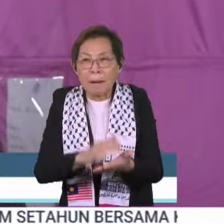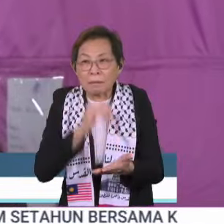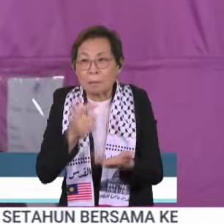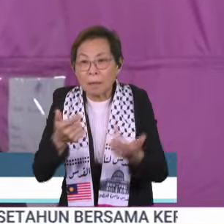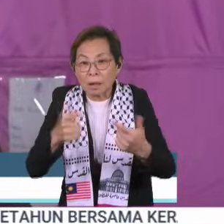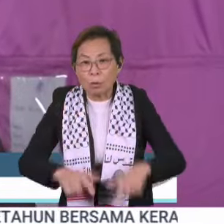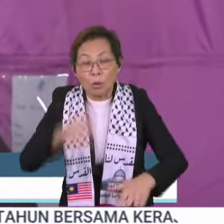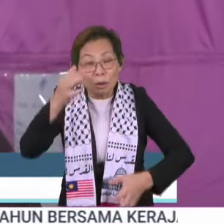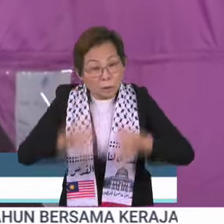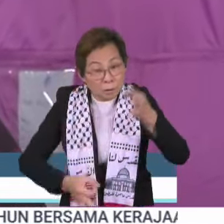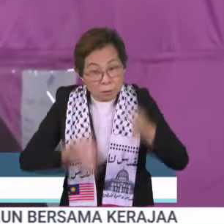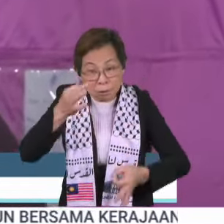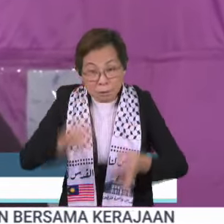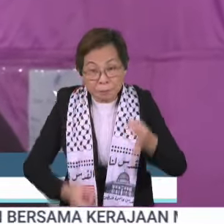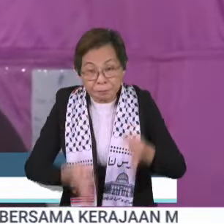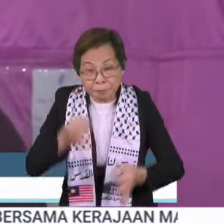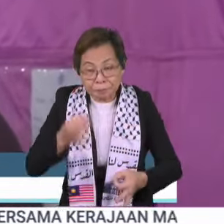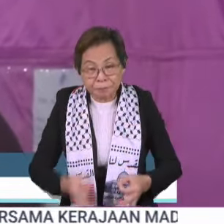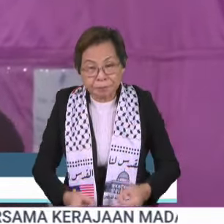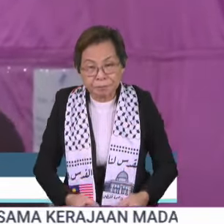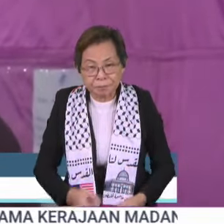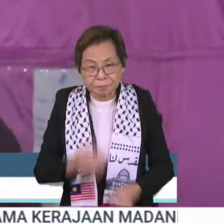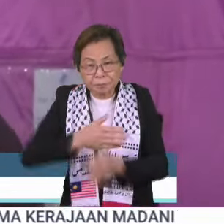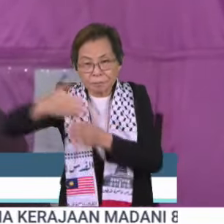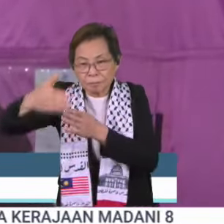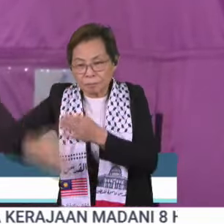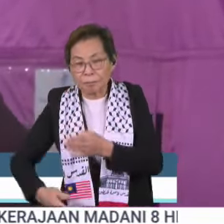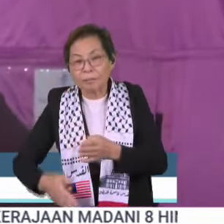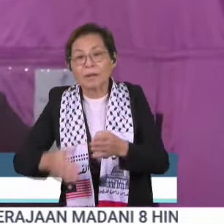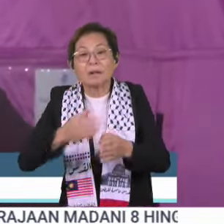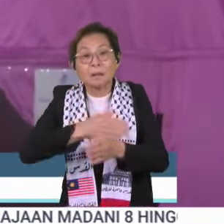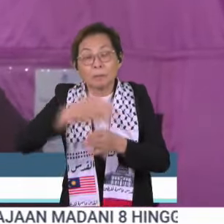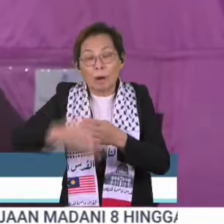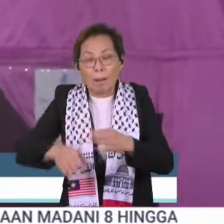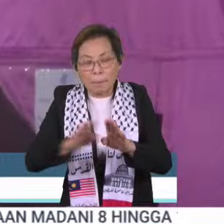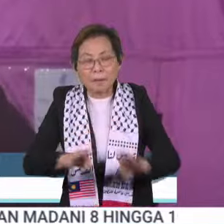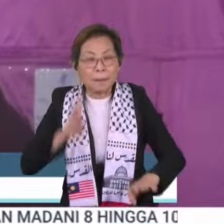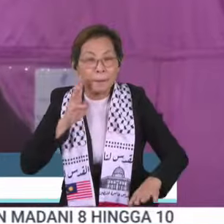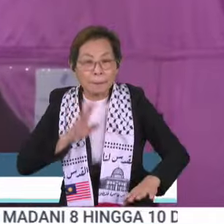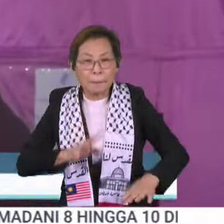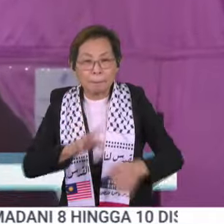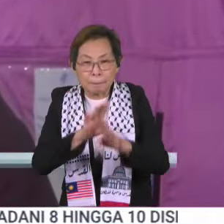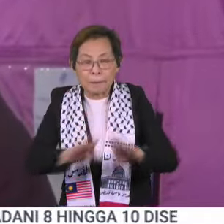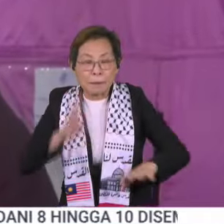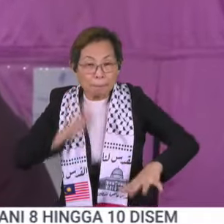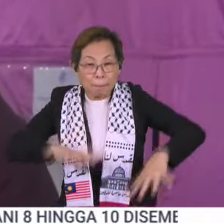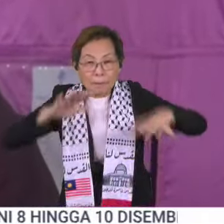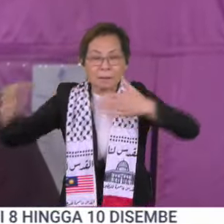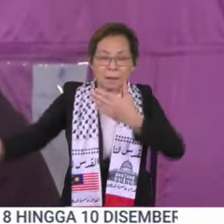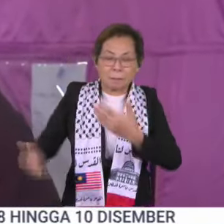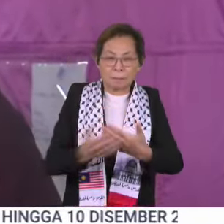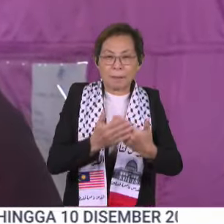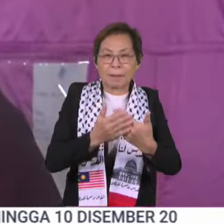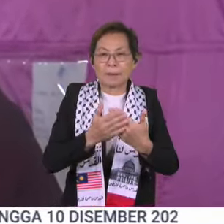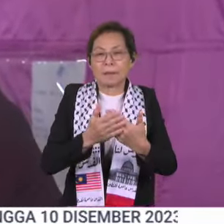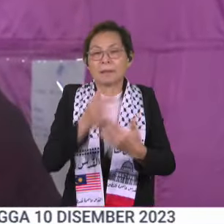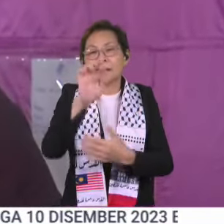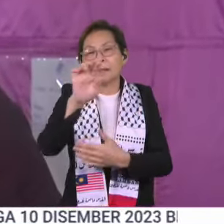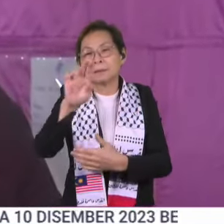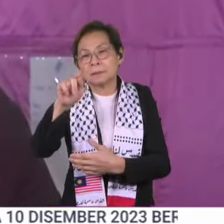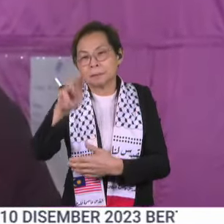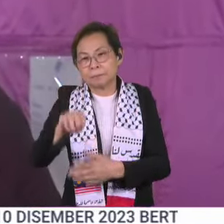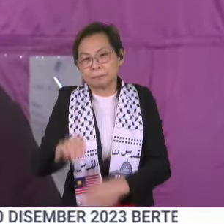sekiranya seingga sekian saja perkembangan semasa banjir di Terengganu ni kita kembali ke kota